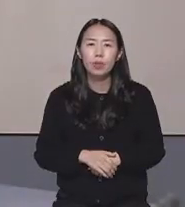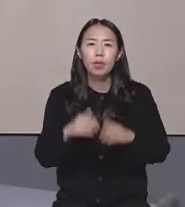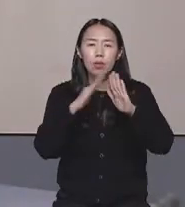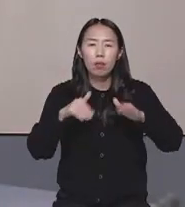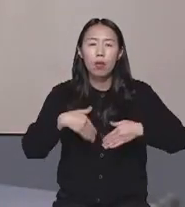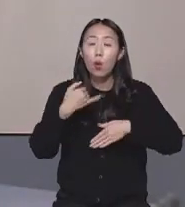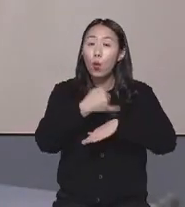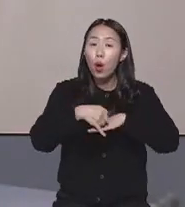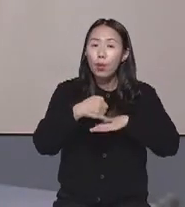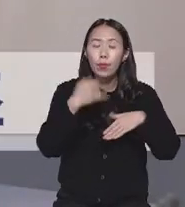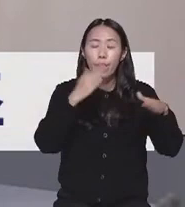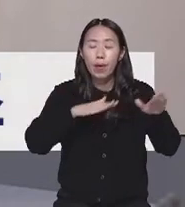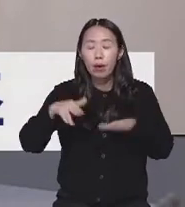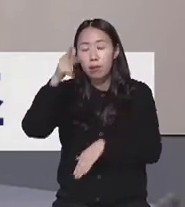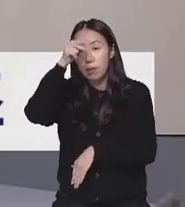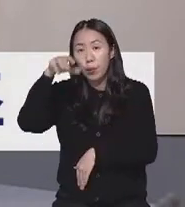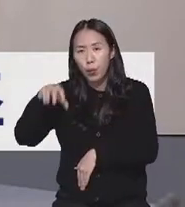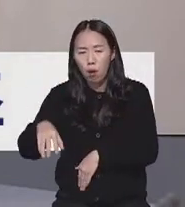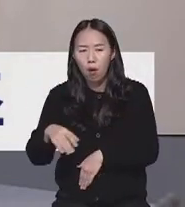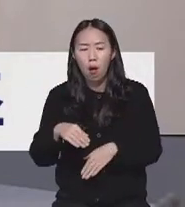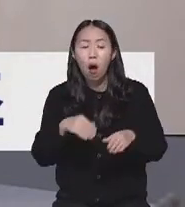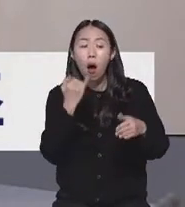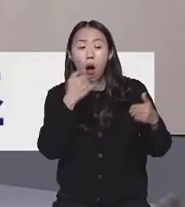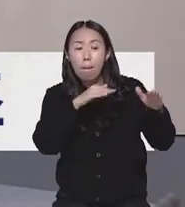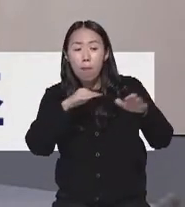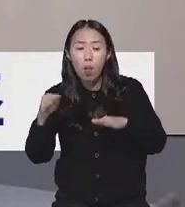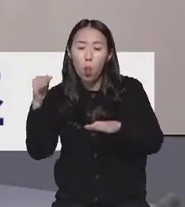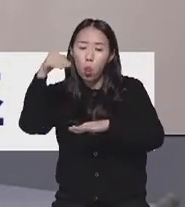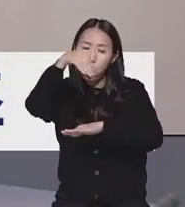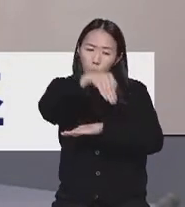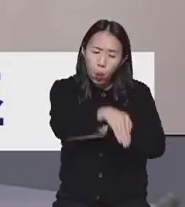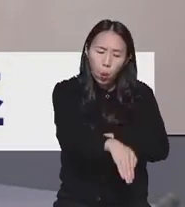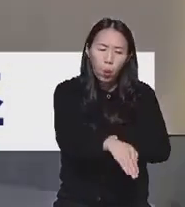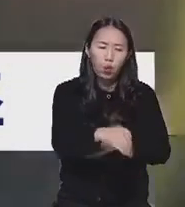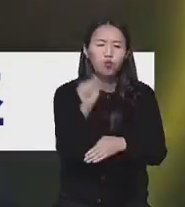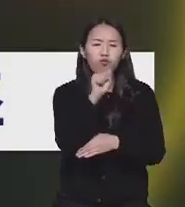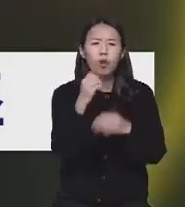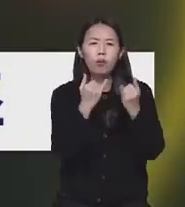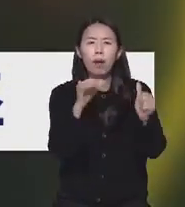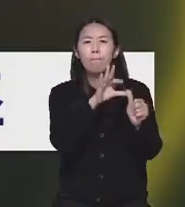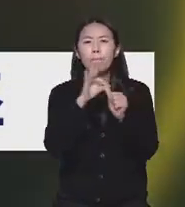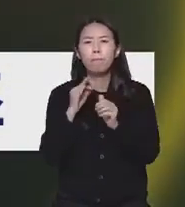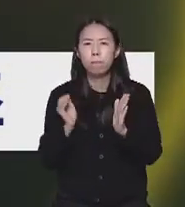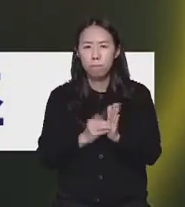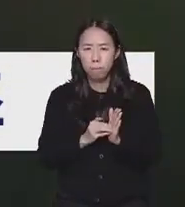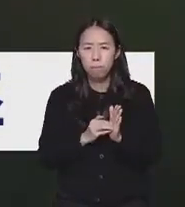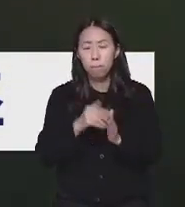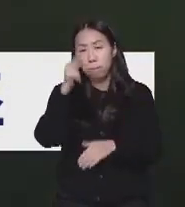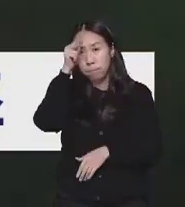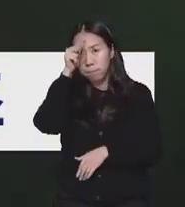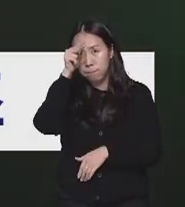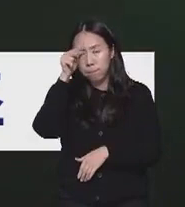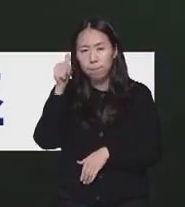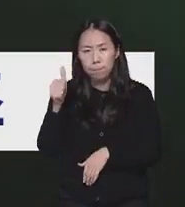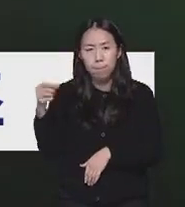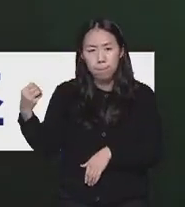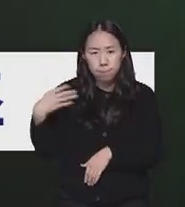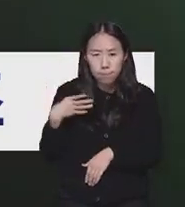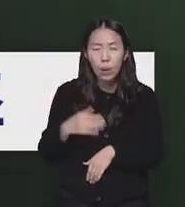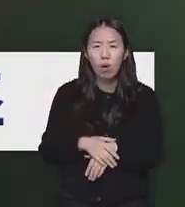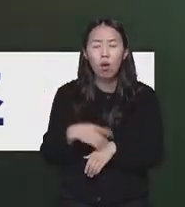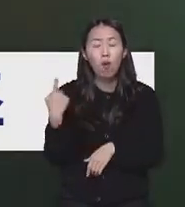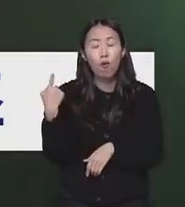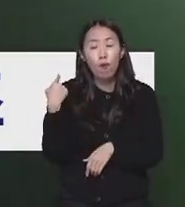전남 완도해양경찰서가 바다에 빠진 차량에서 운전자를 구조했습니다. 해경에 따르면 어제 오후 7시